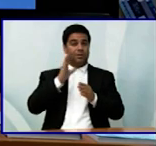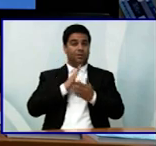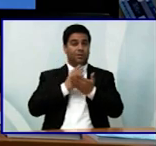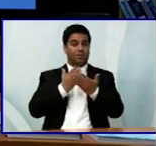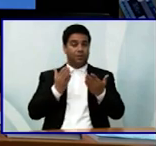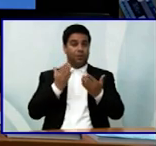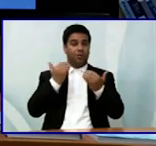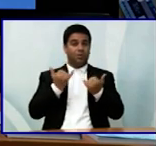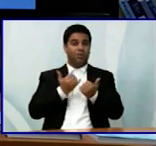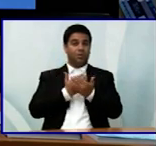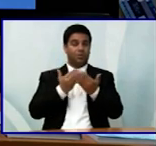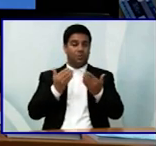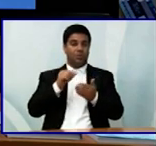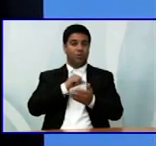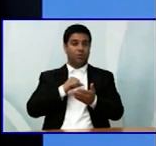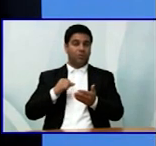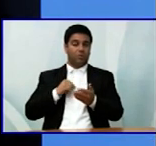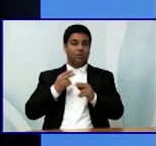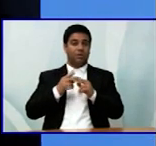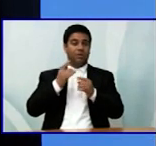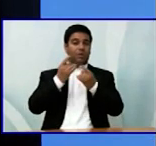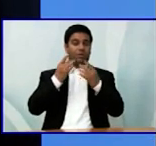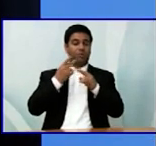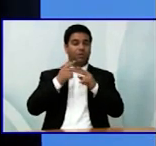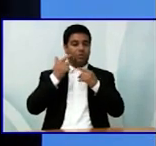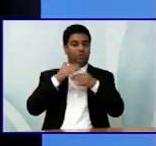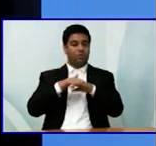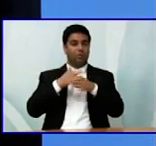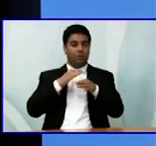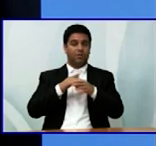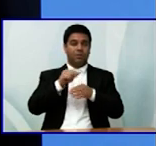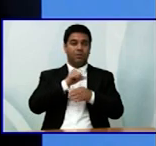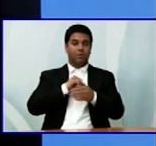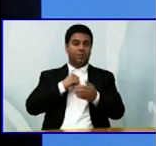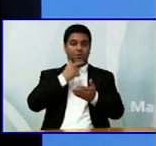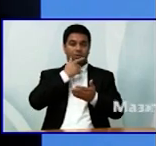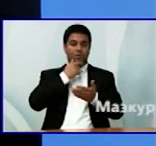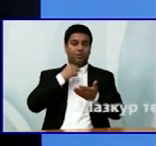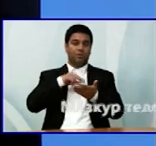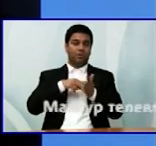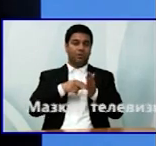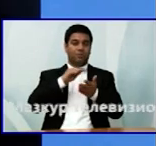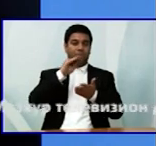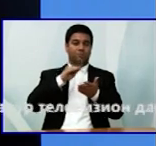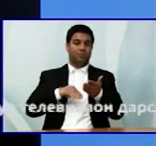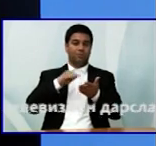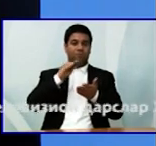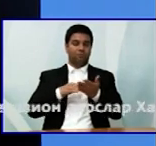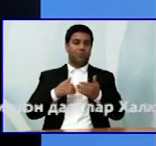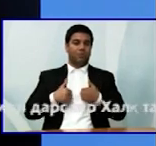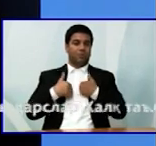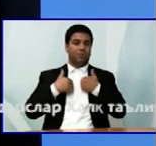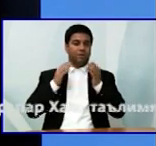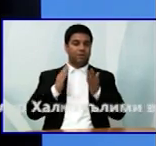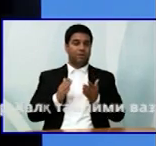eshitdingiz. Endi o'zingiz matnni xulosalab, chiroyli mustaqil fikrlaringiz bilan yoritishga